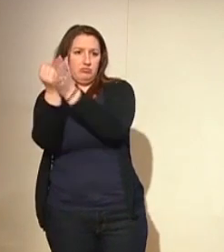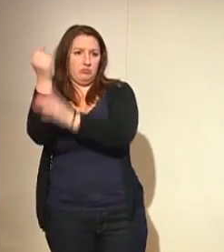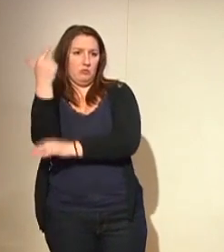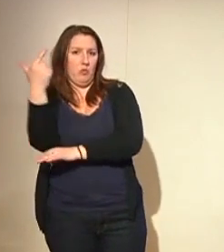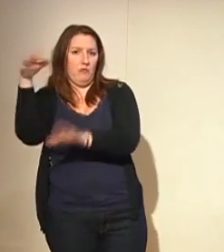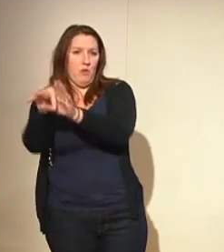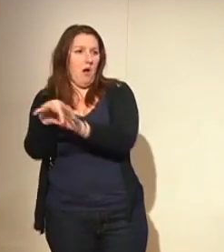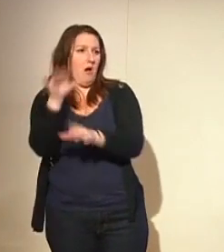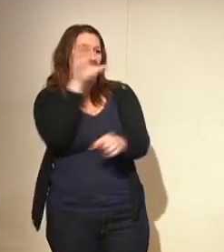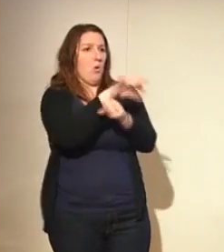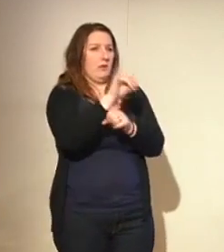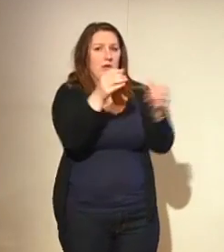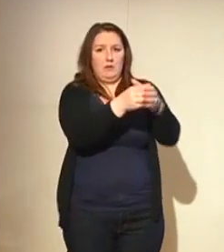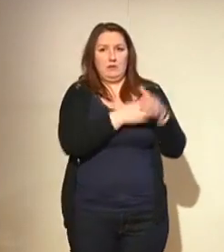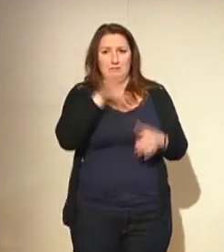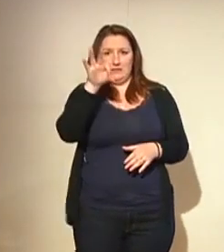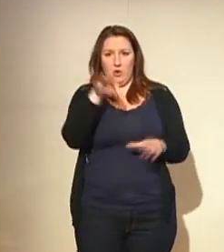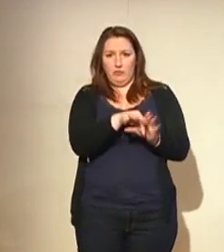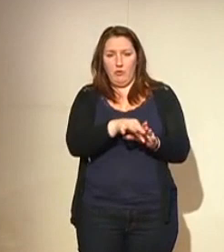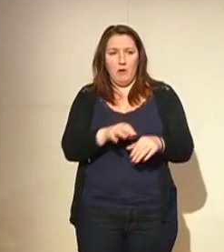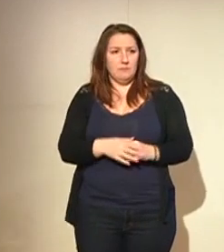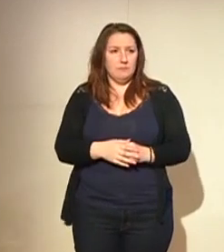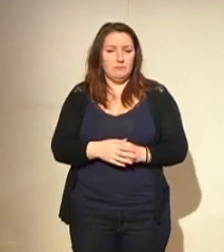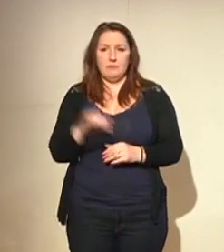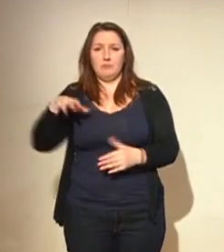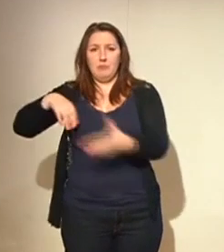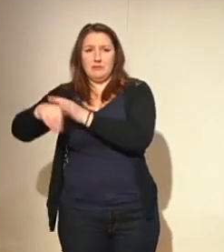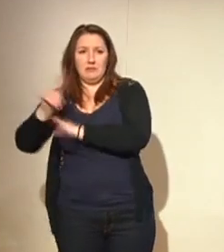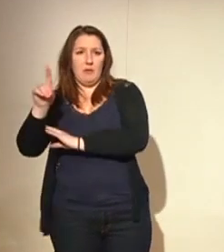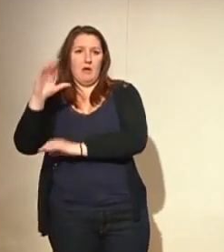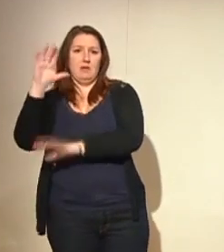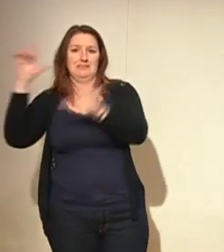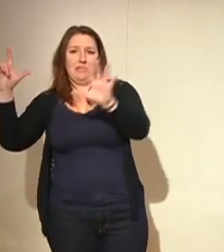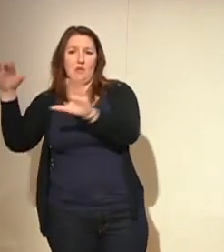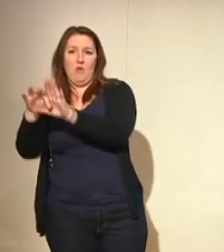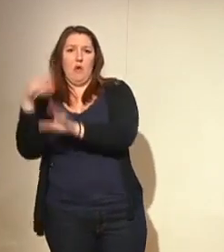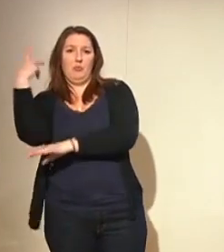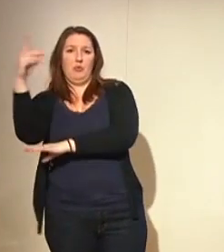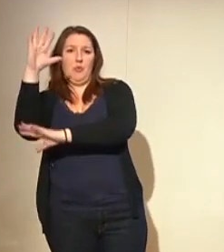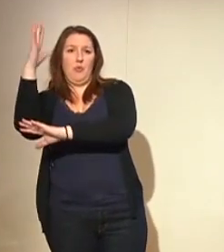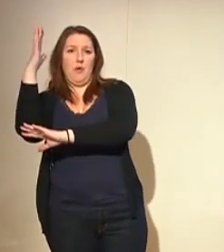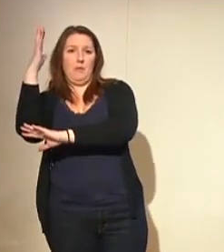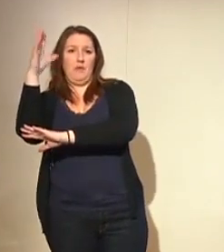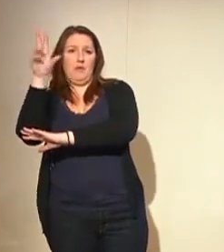qui est contre 50 voix et qui prend pas part au vote les voies deump